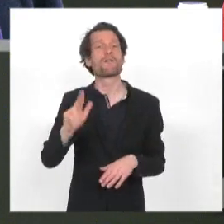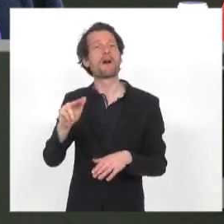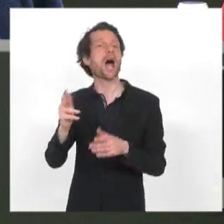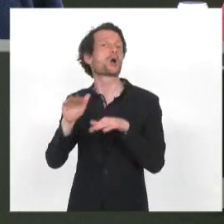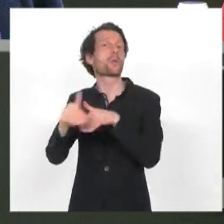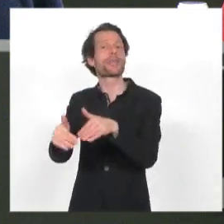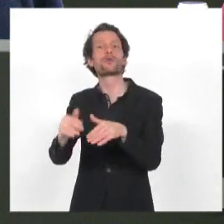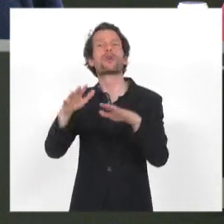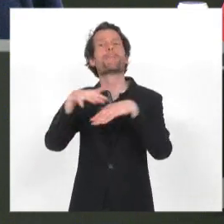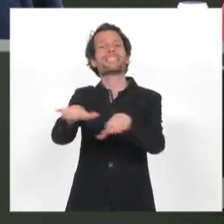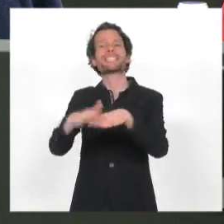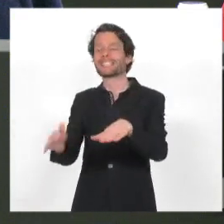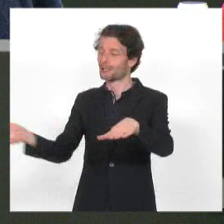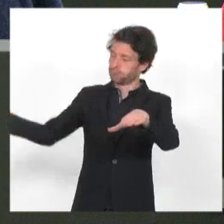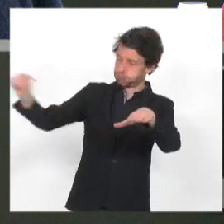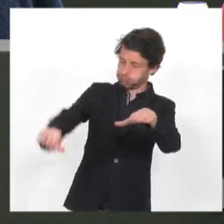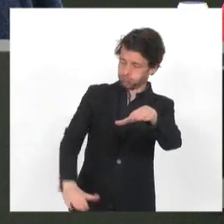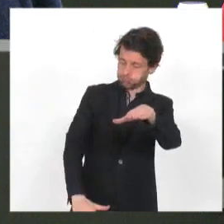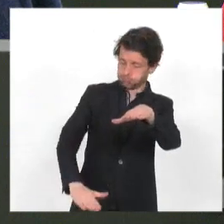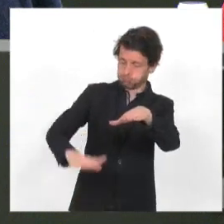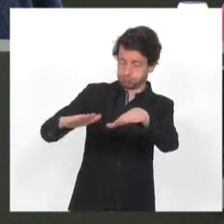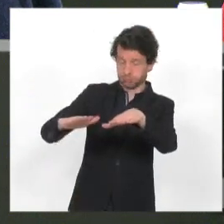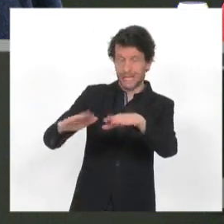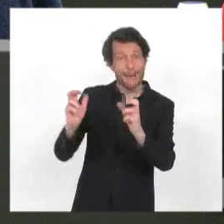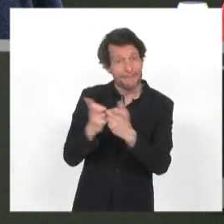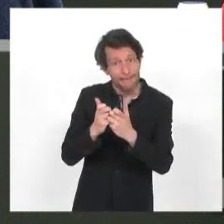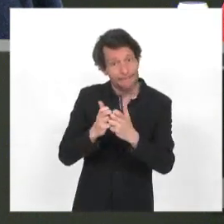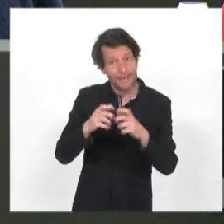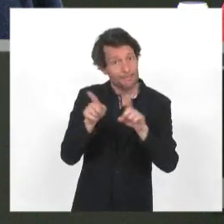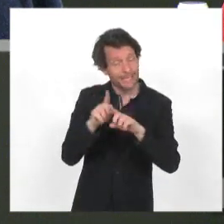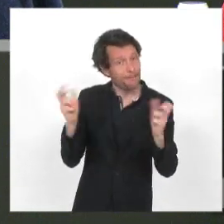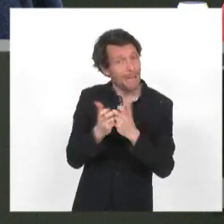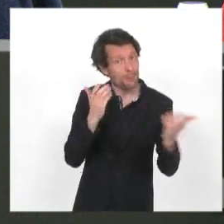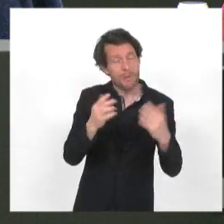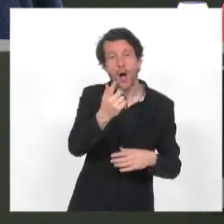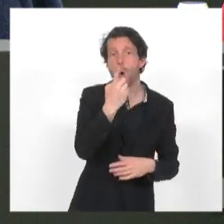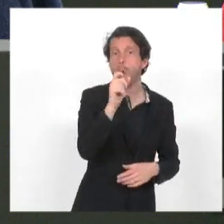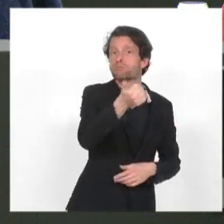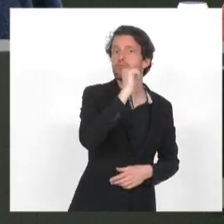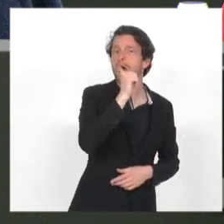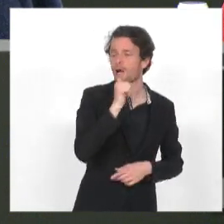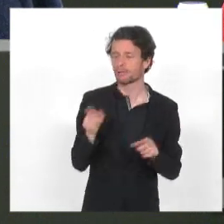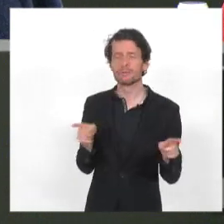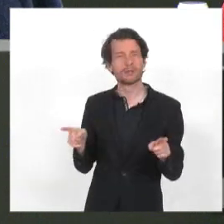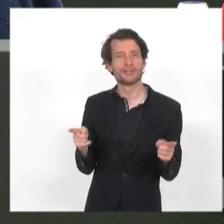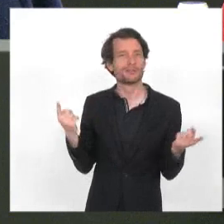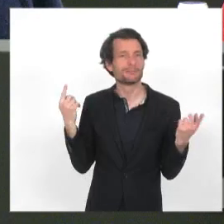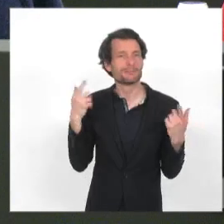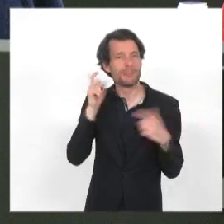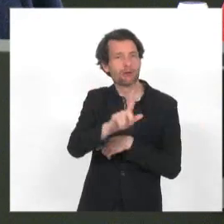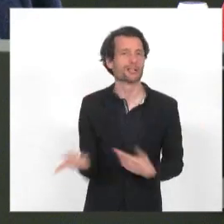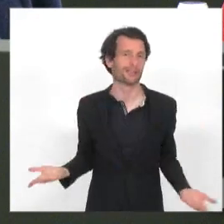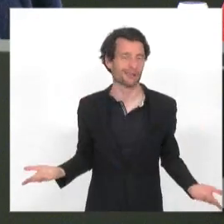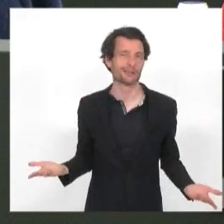pour boire. La tarification sociale et progressive ne s'opposent pas, mais sont absolument liées.